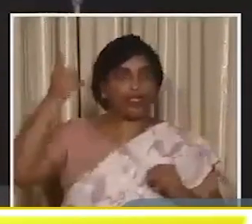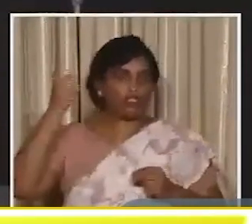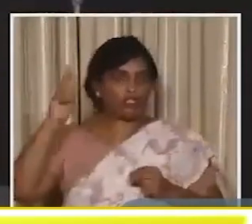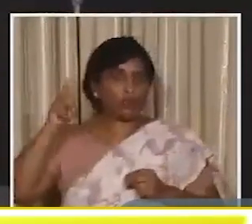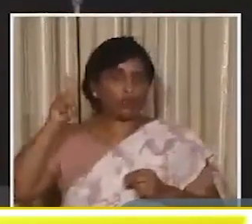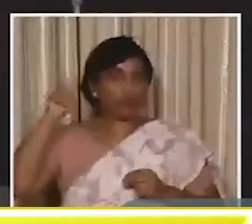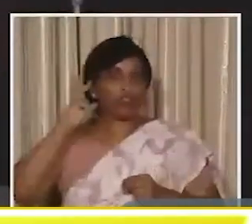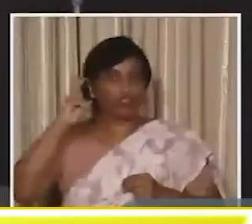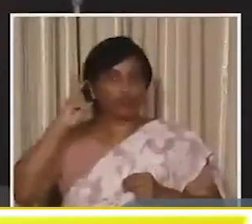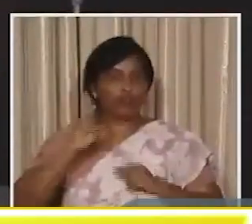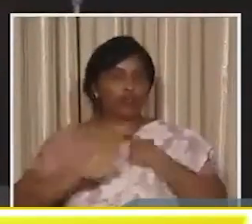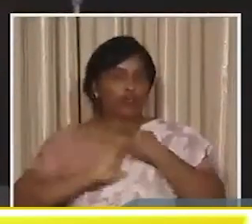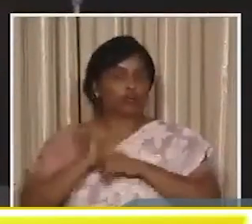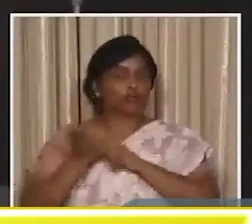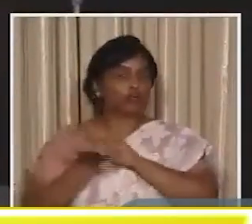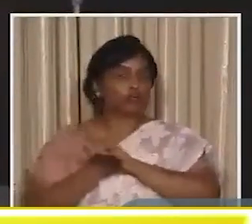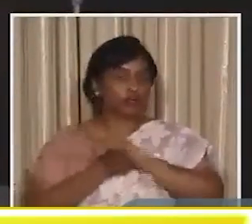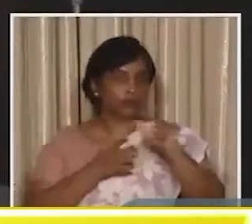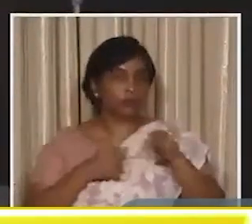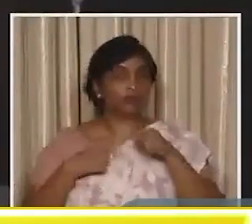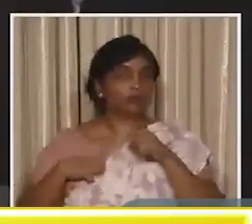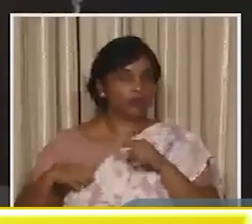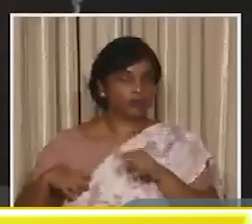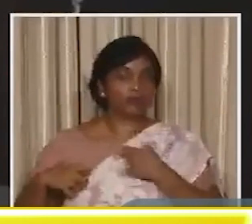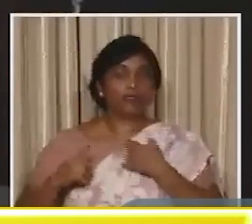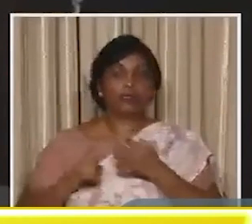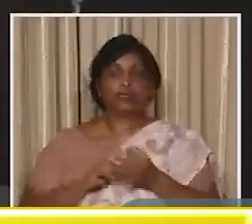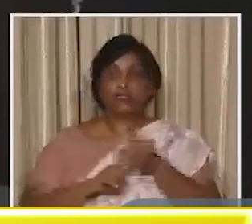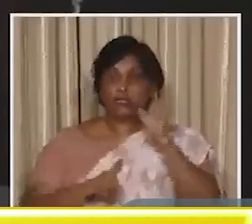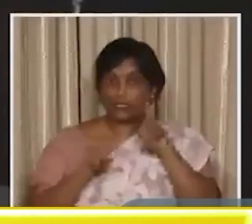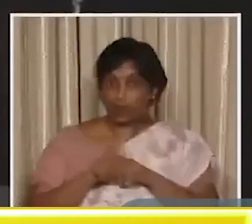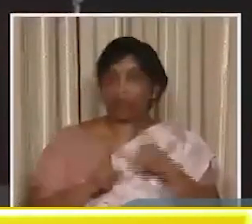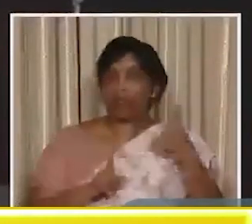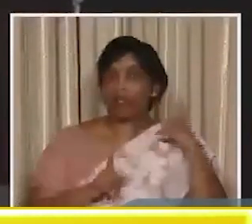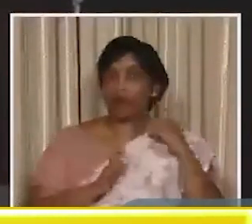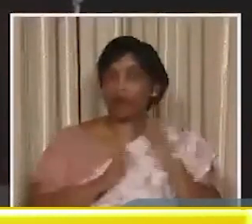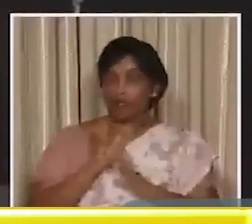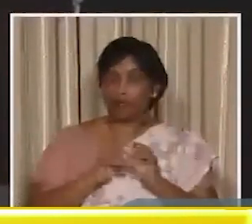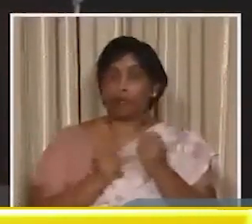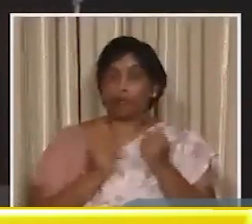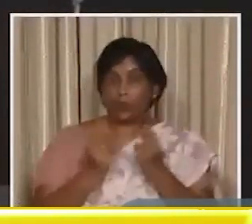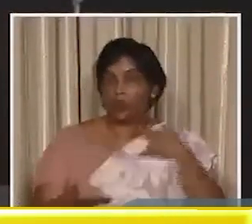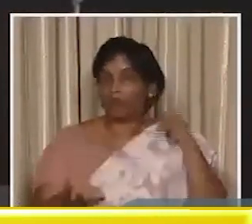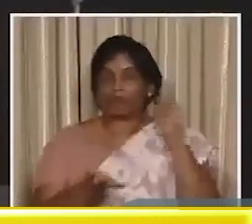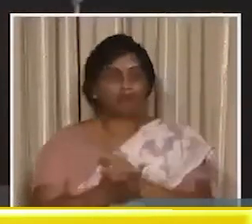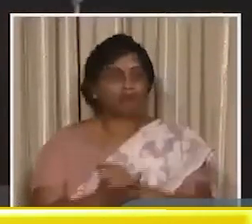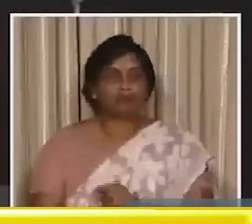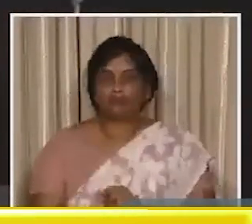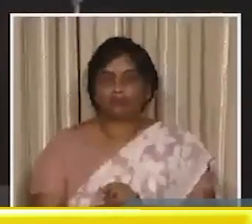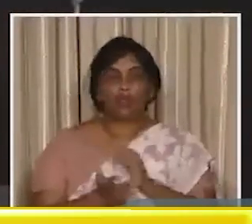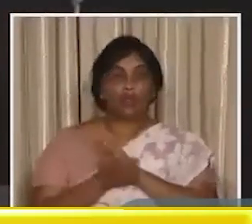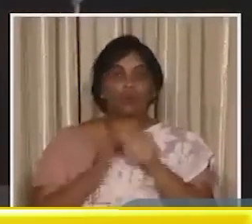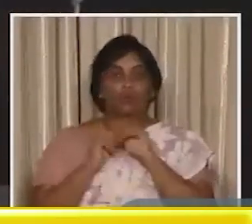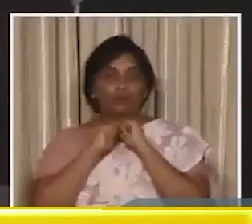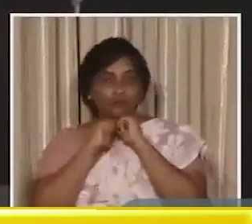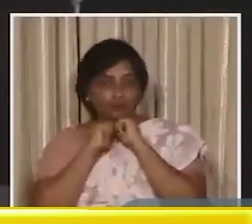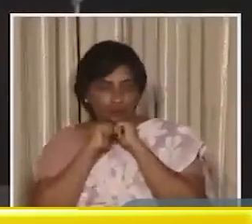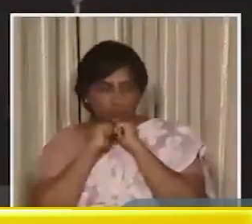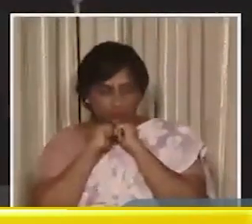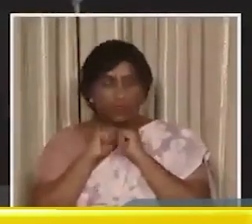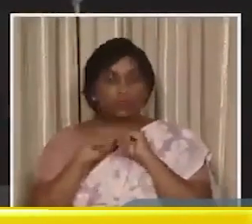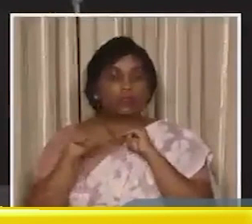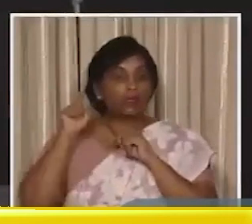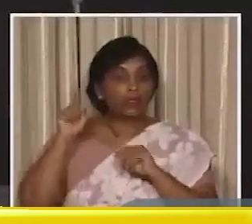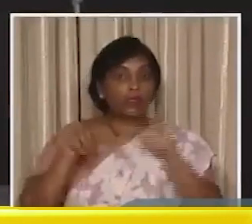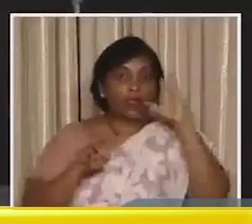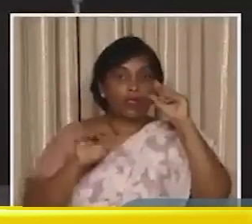යානයක් ජනාධිපති හැටියට ආරක්ෂක අධිපති හැටියට ලංකාවට ආවේ නෑ හෝටලෙට වෙලා හැංගිලා හිටියා එහෙන් රෑ 9ට ආවා ශ්‍රීලංකන් ගුවන්